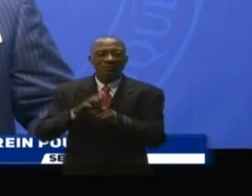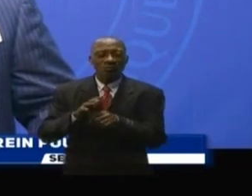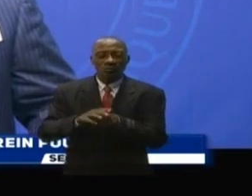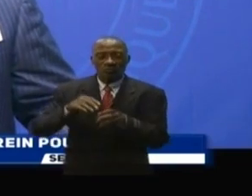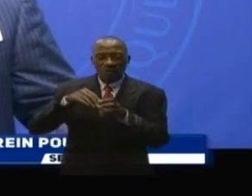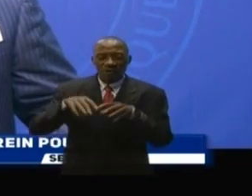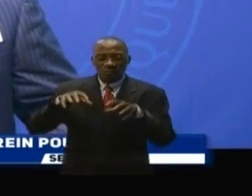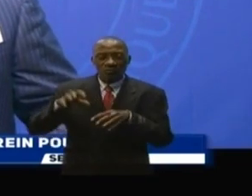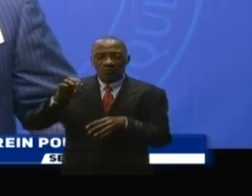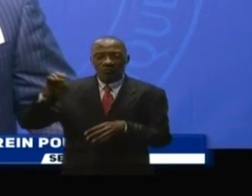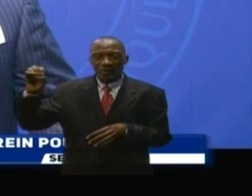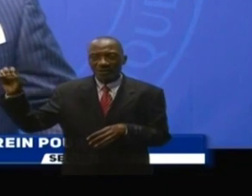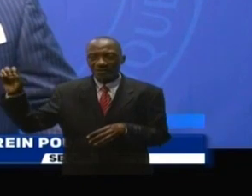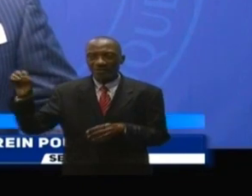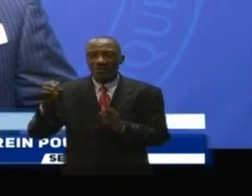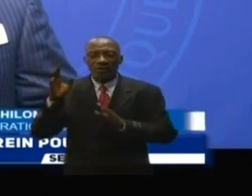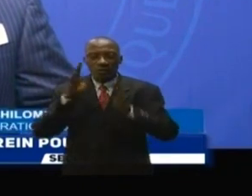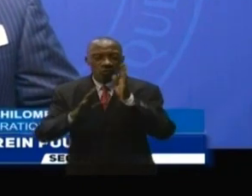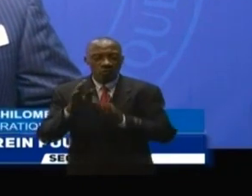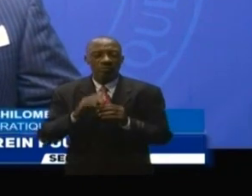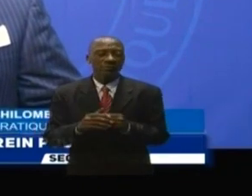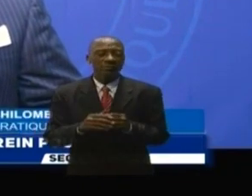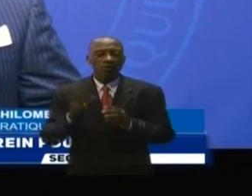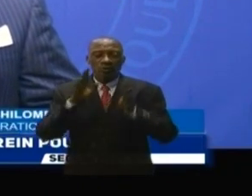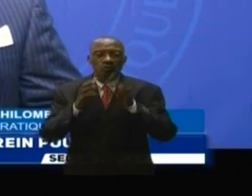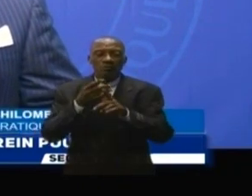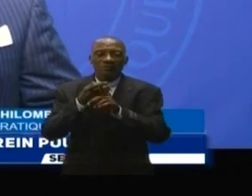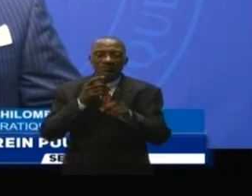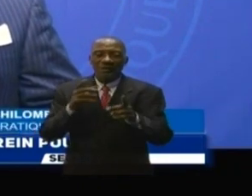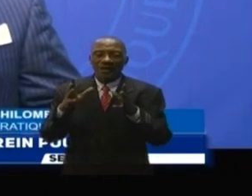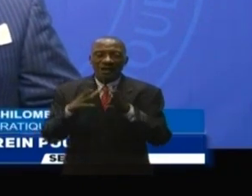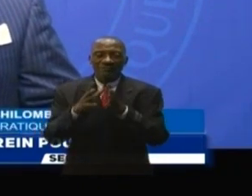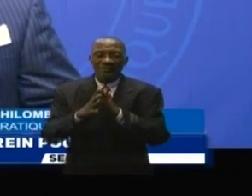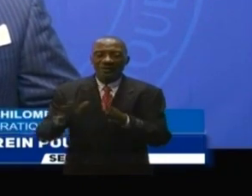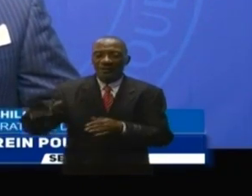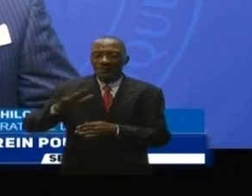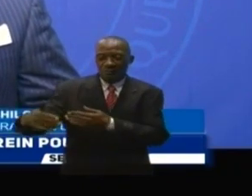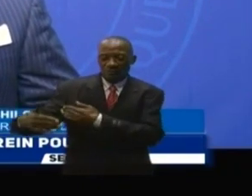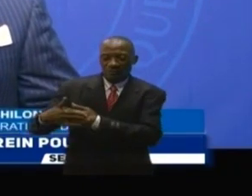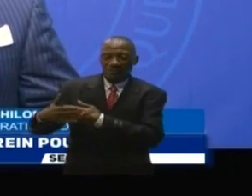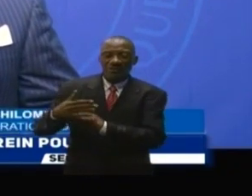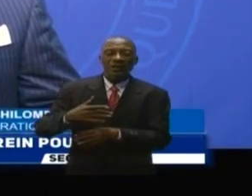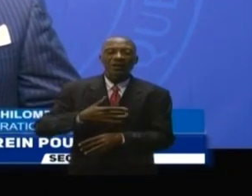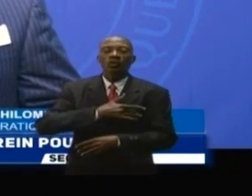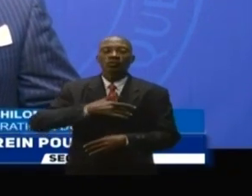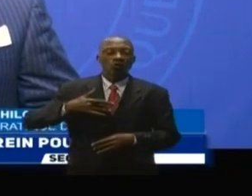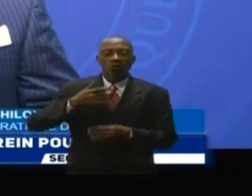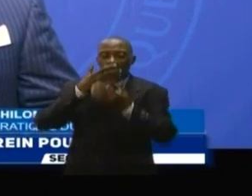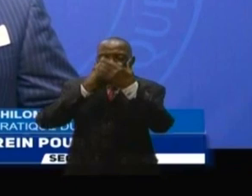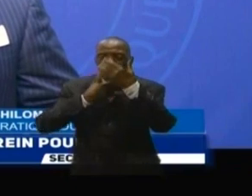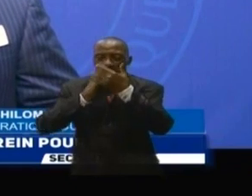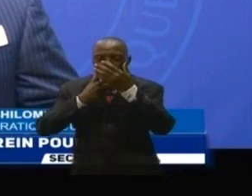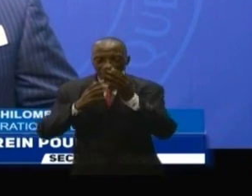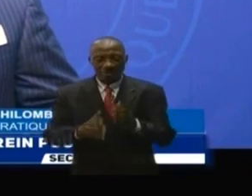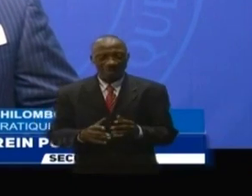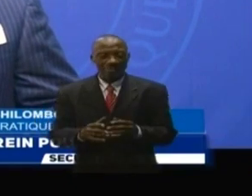barbare perpétré par un voisin belliqueux, le Rwanda, au nom d'intérêts obscurs et